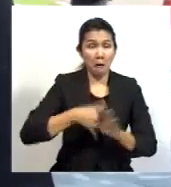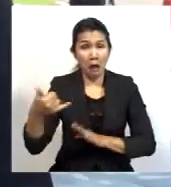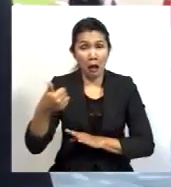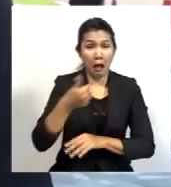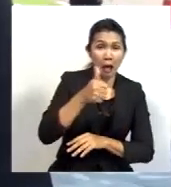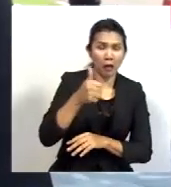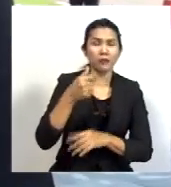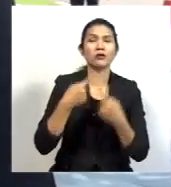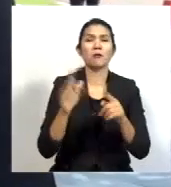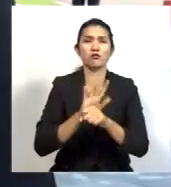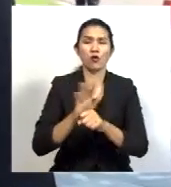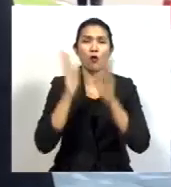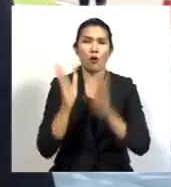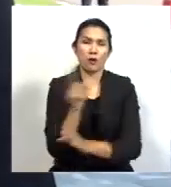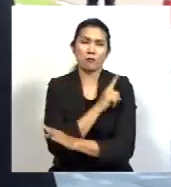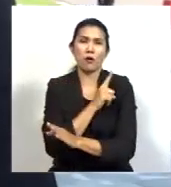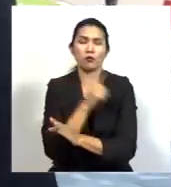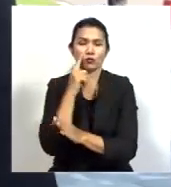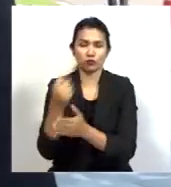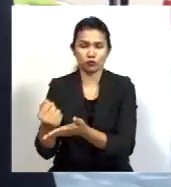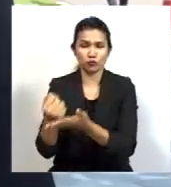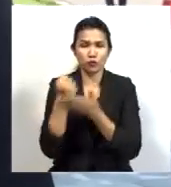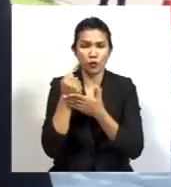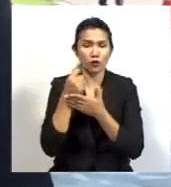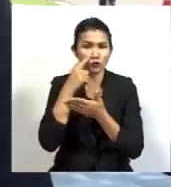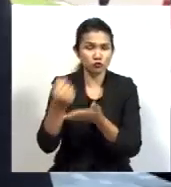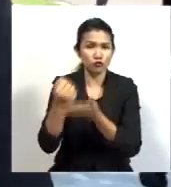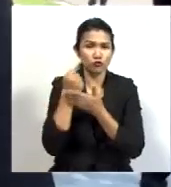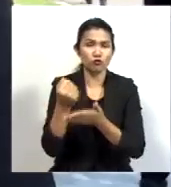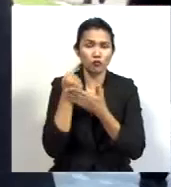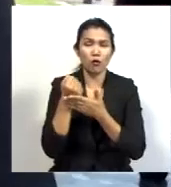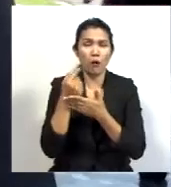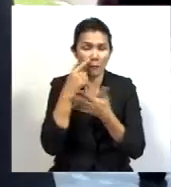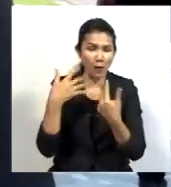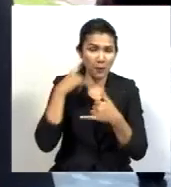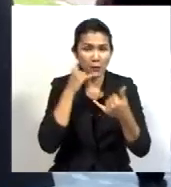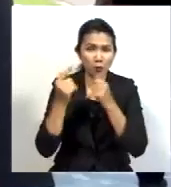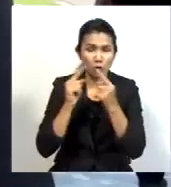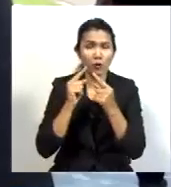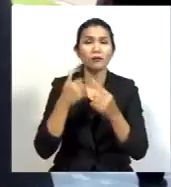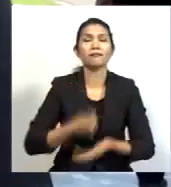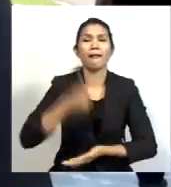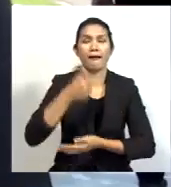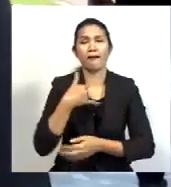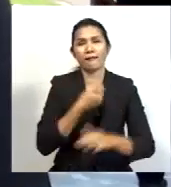างเจ้าหน้าที่ก็ให้การประสานอยู่ตลอดนะคะจนพาออกมาได้อะค่ะ